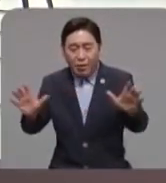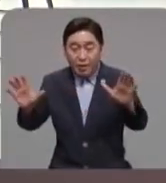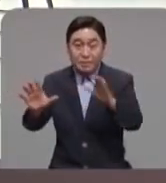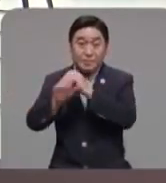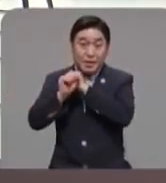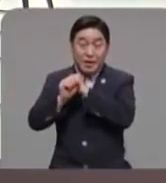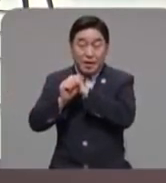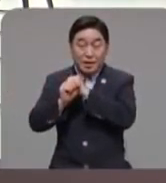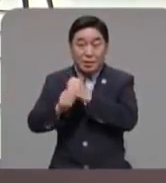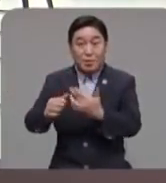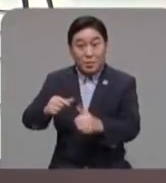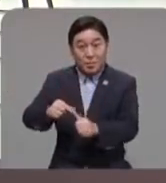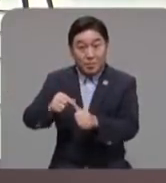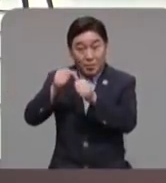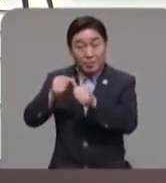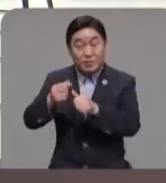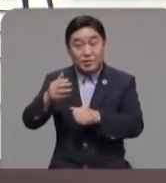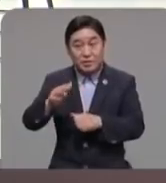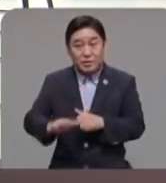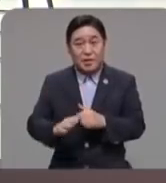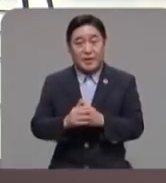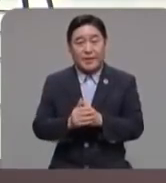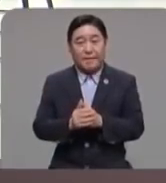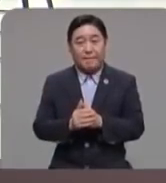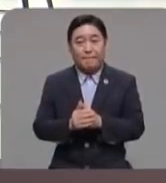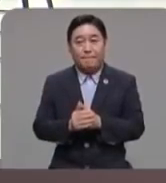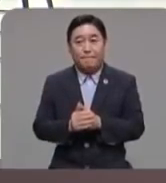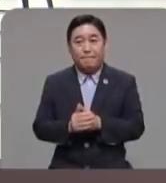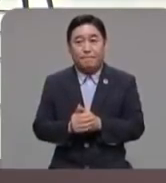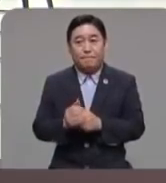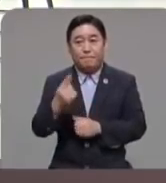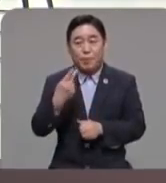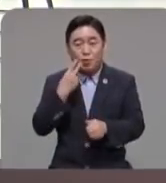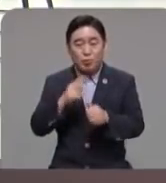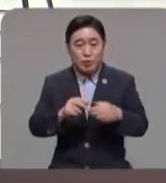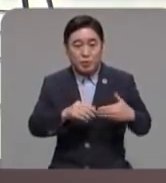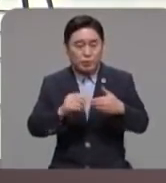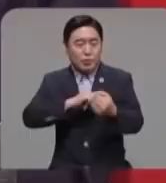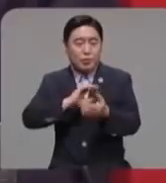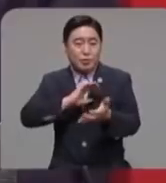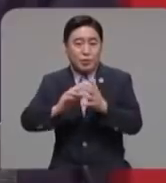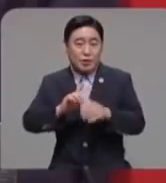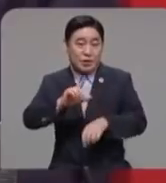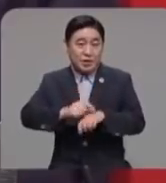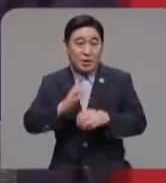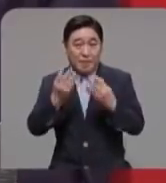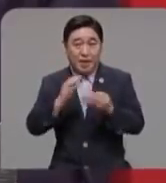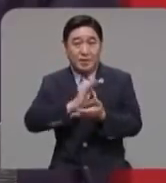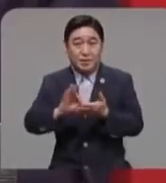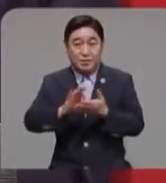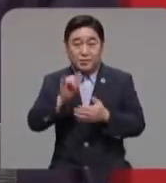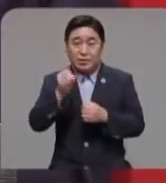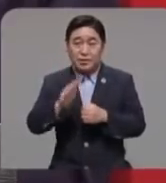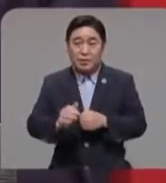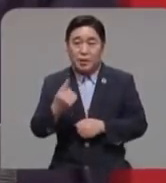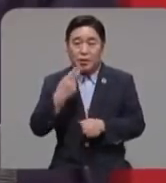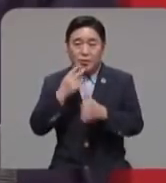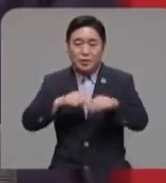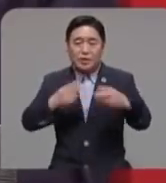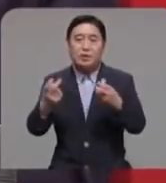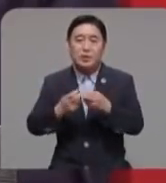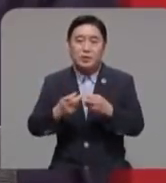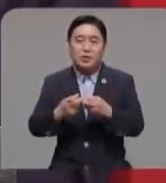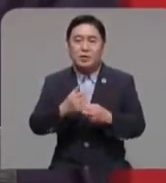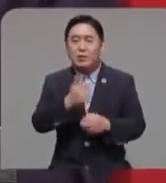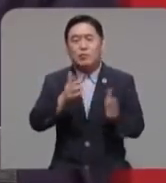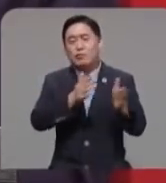뽑는 거 아니겠습니까? 그렇습니다. 그래서 저는 뭐 홍 후보님 주도권 토론에 제가 너무 시간을 많이 씁니다만 저는 홍 후보님